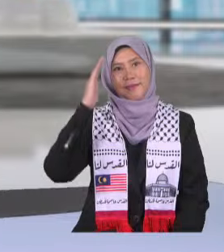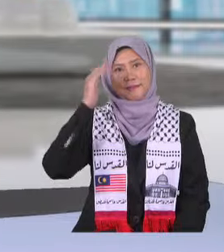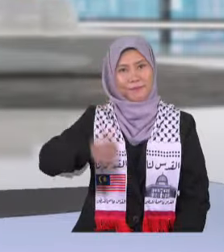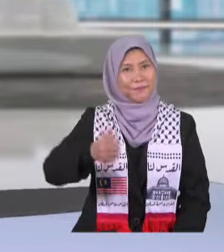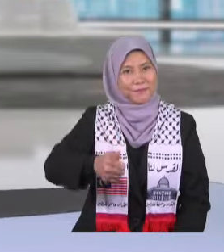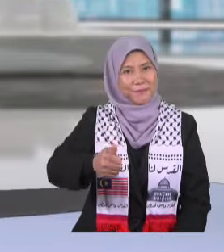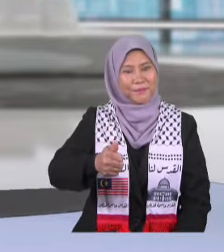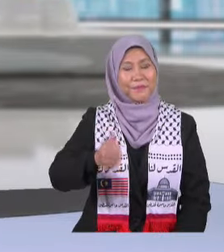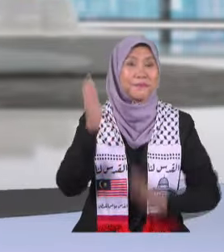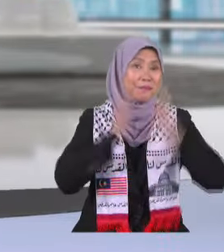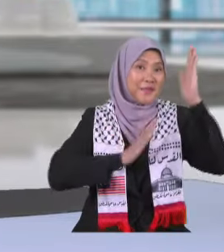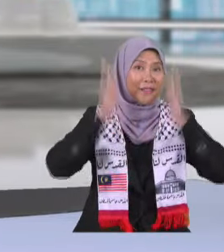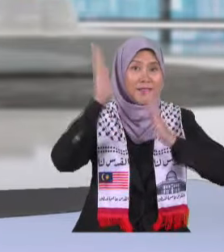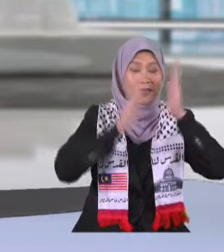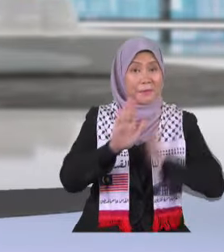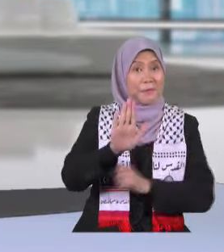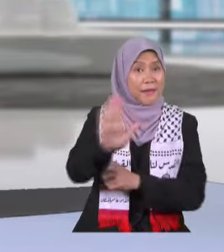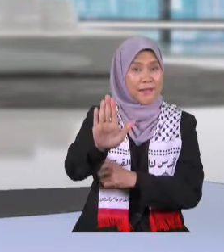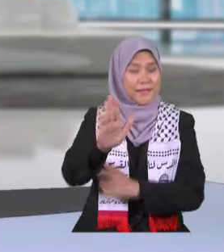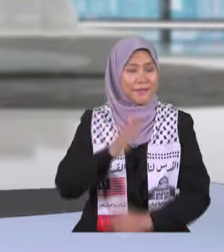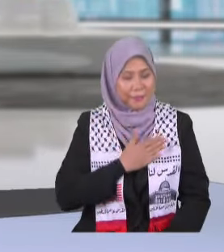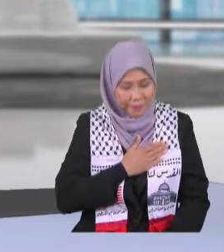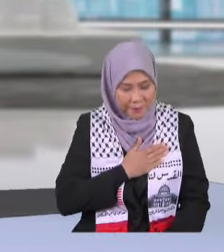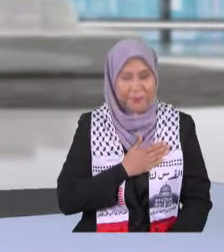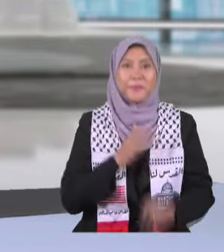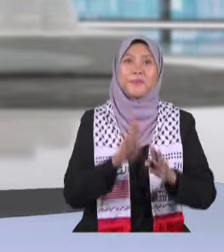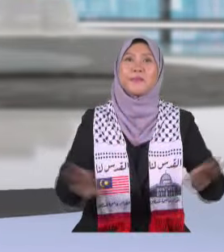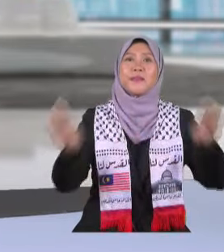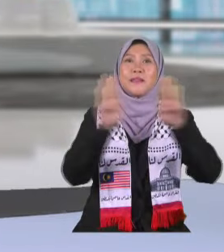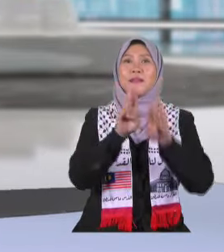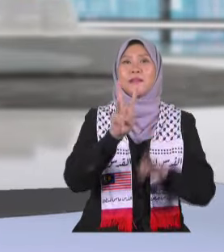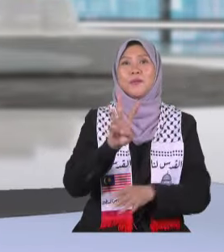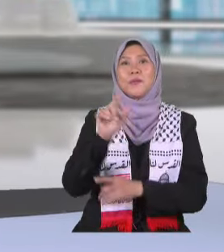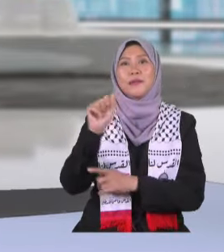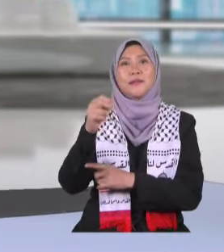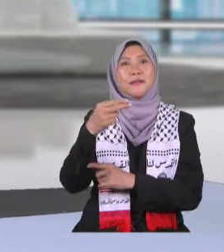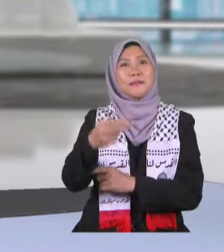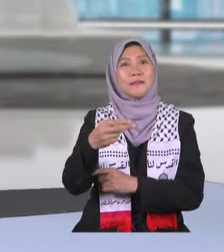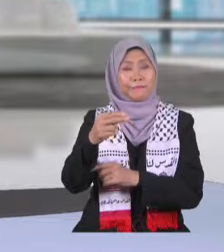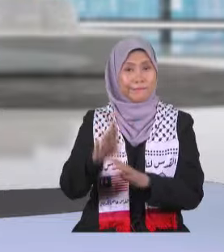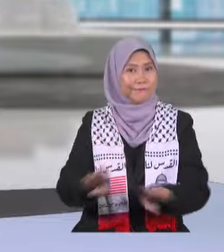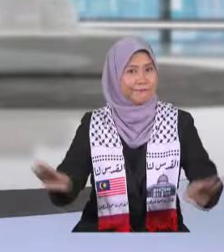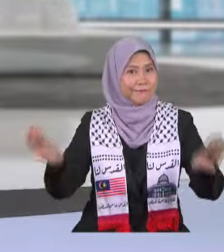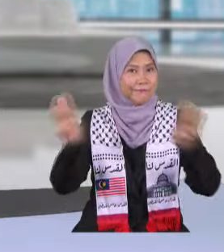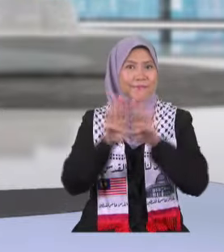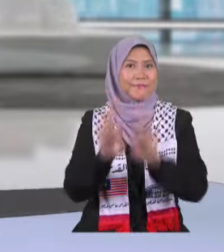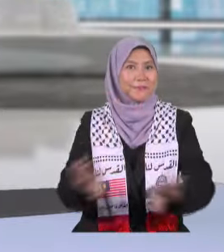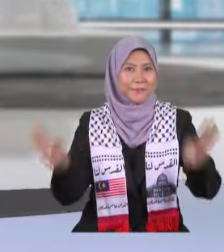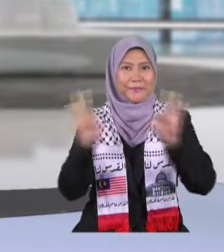Assalamualaikum salam Malaysia Madani berita wilayah kita mulakan dengan rangkuman berita